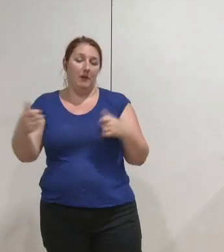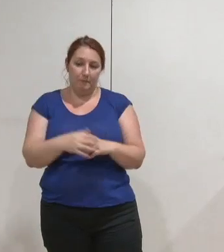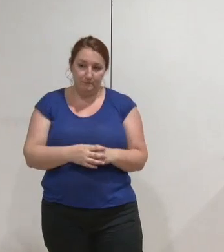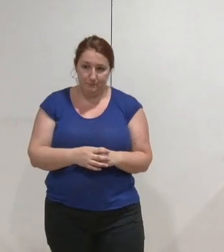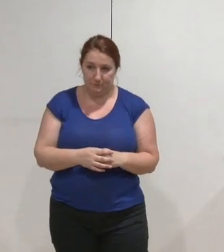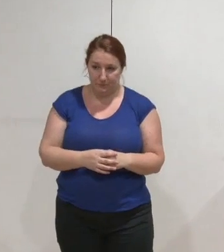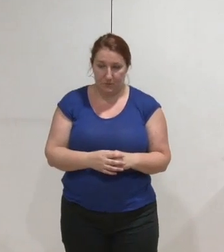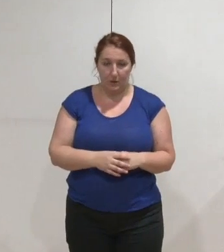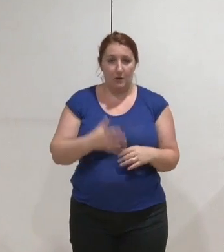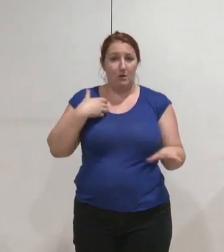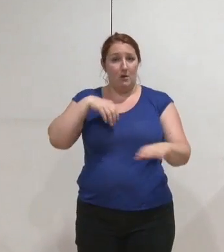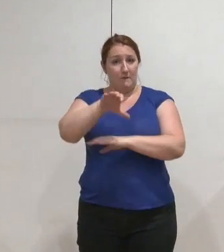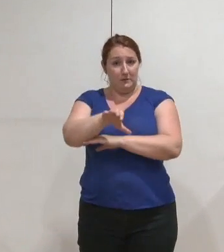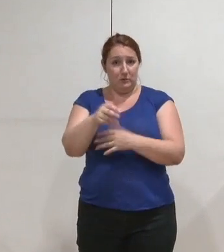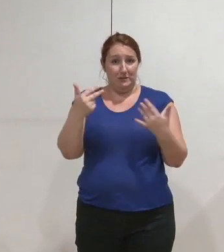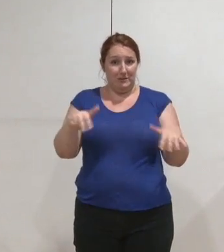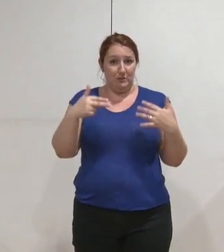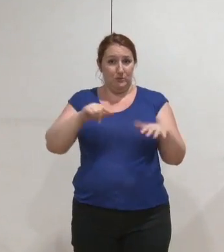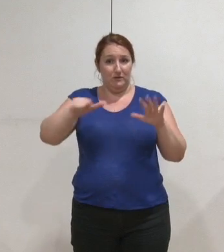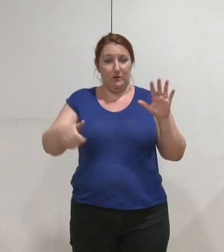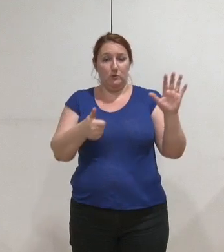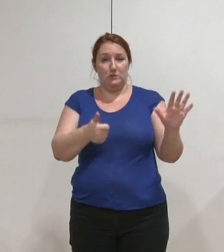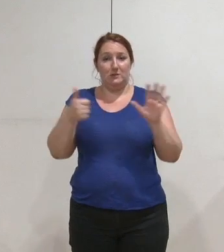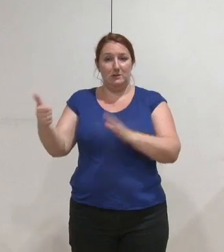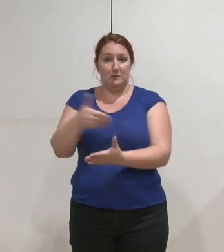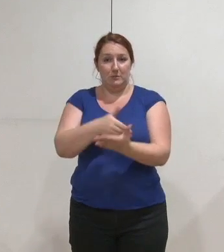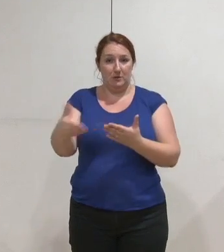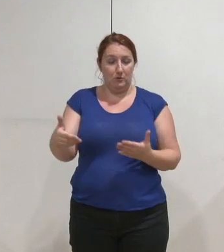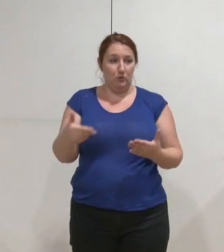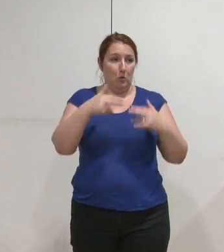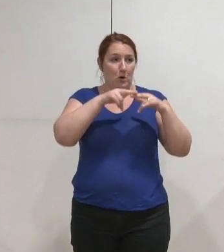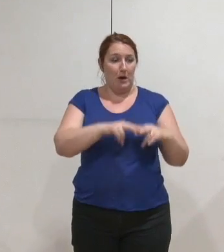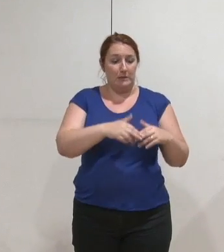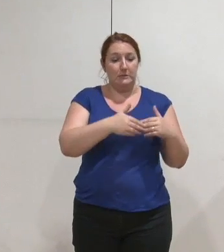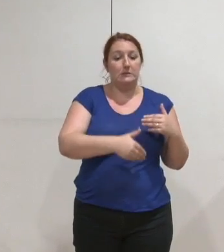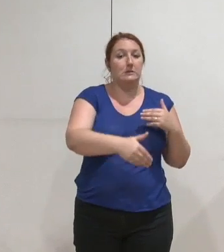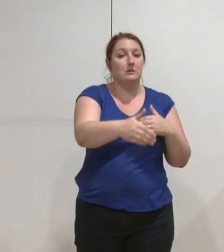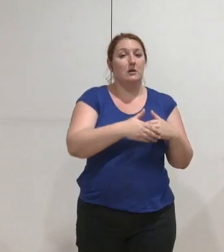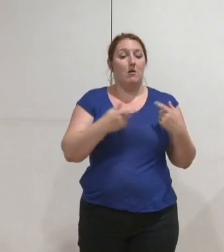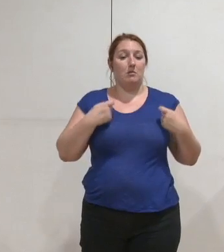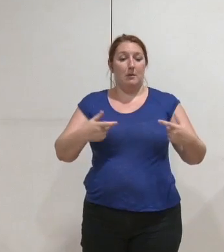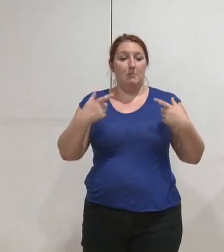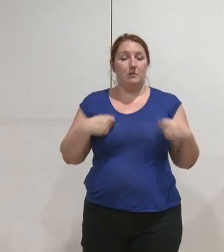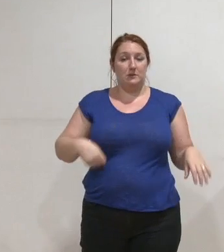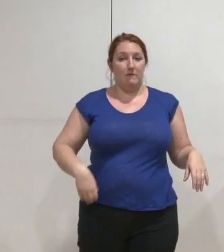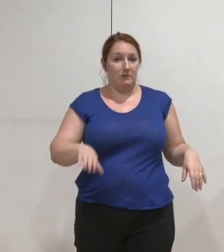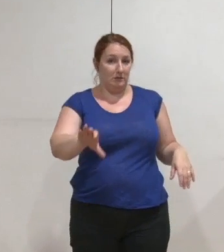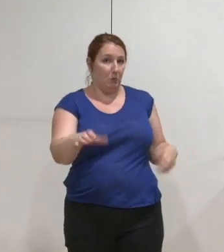investissement il y a les 18,66 million d'euros de reste à réaliser en dépenses d'investissement auquel